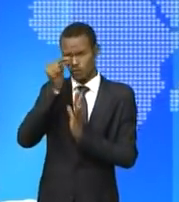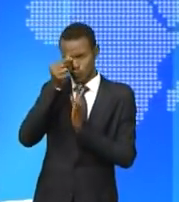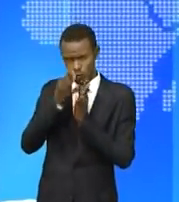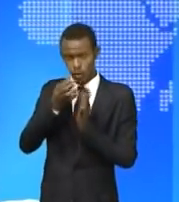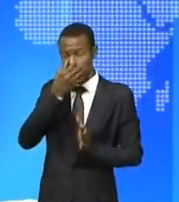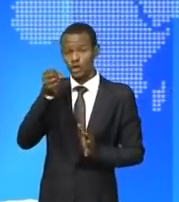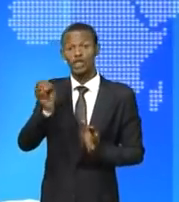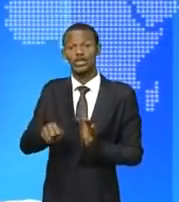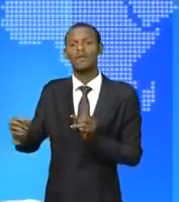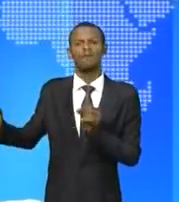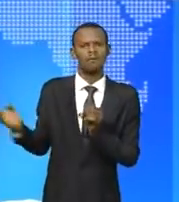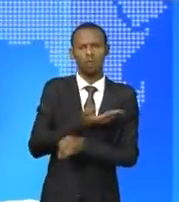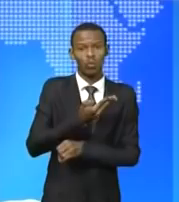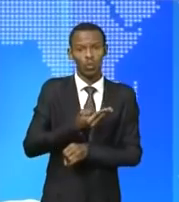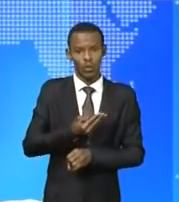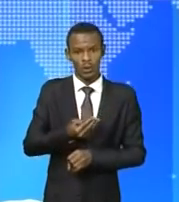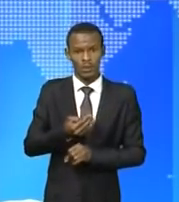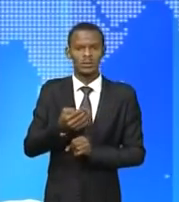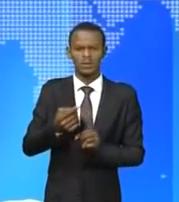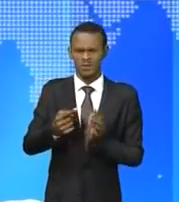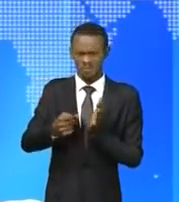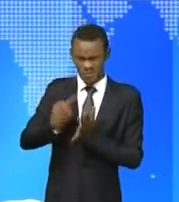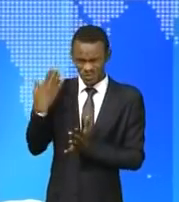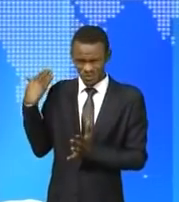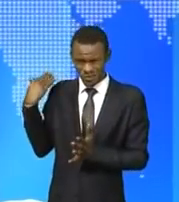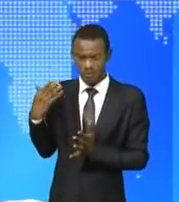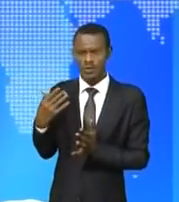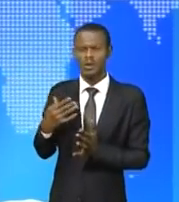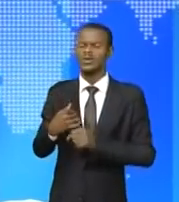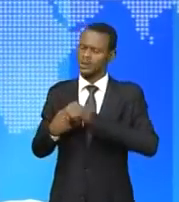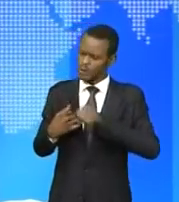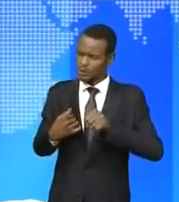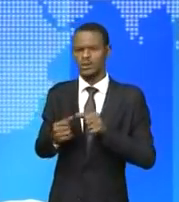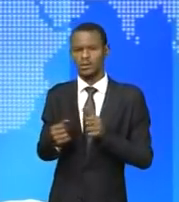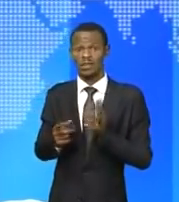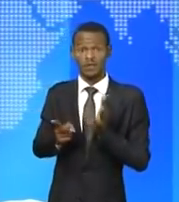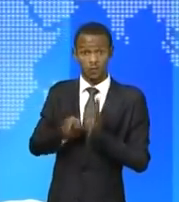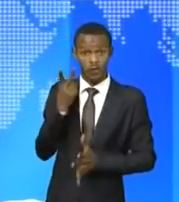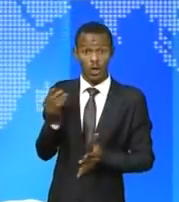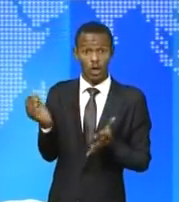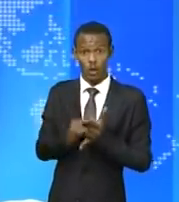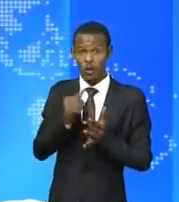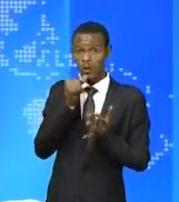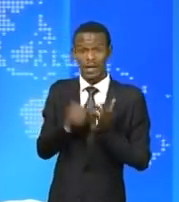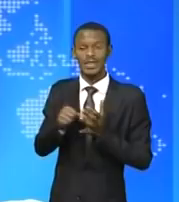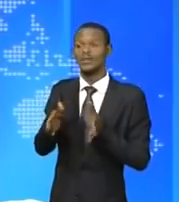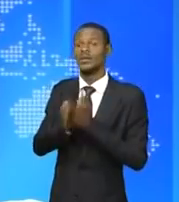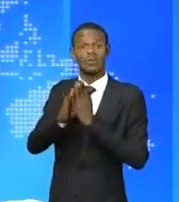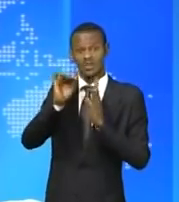Sud Kivu, Théo Ngwabidje Kassi, devant les élus du peuple. L'autorité provinciale a apporté